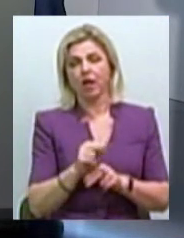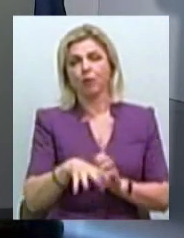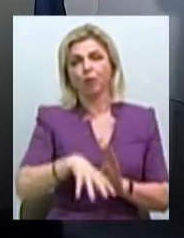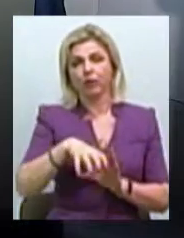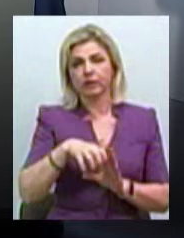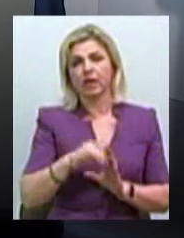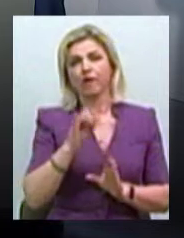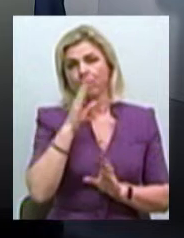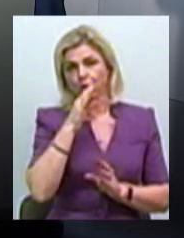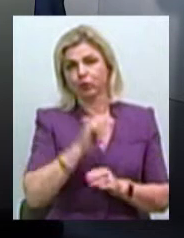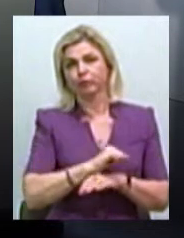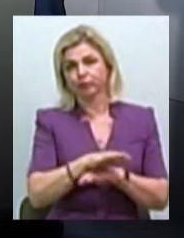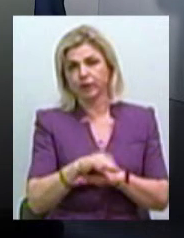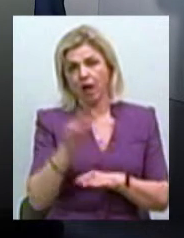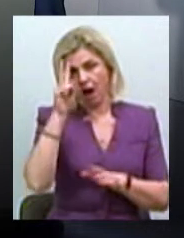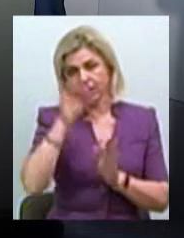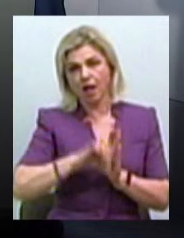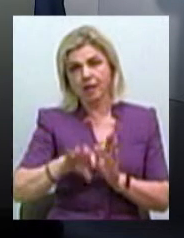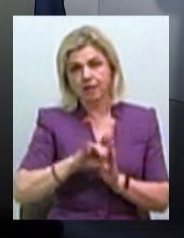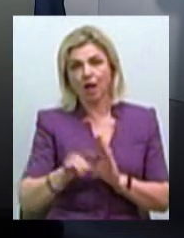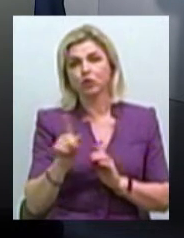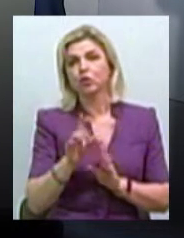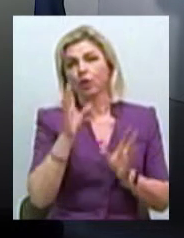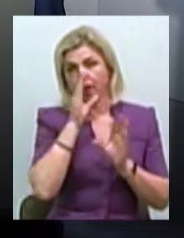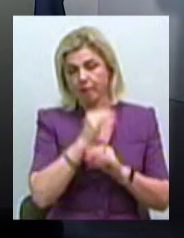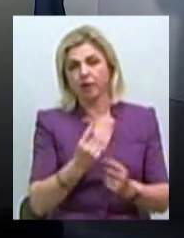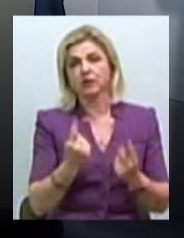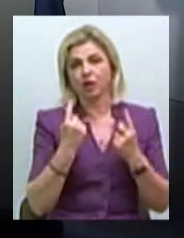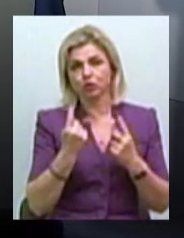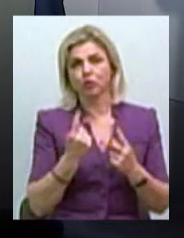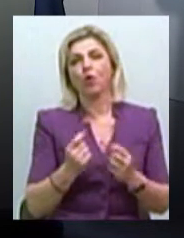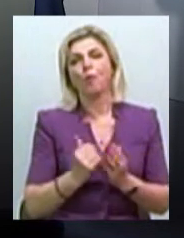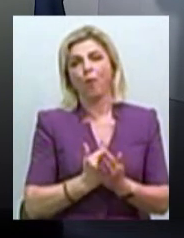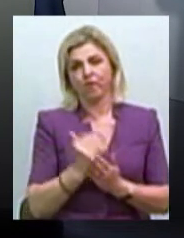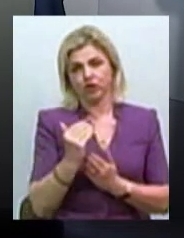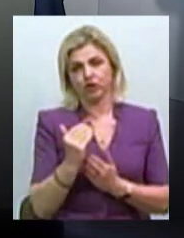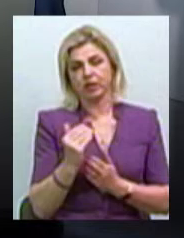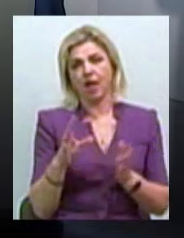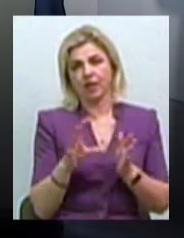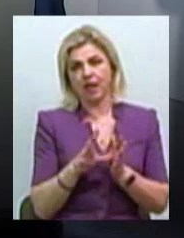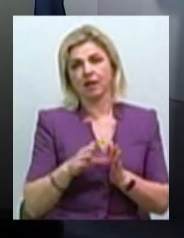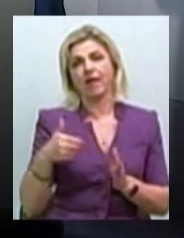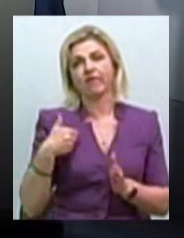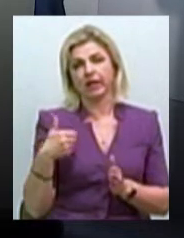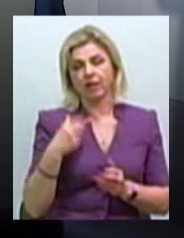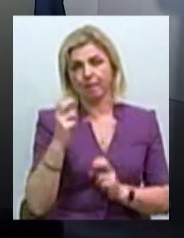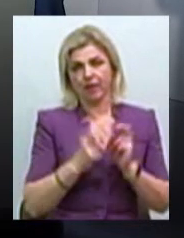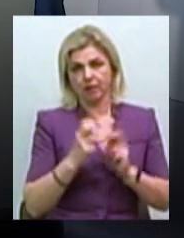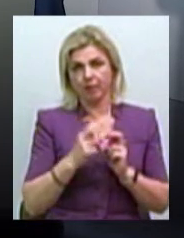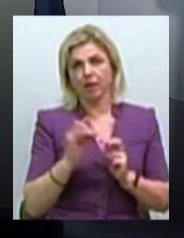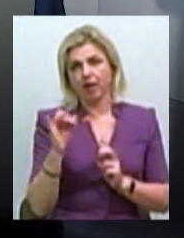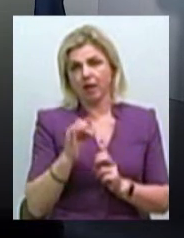станцій, водопроводу та каналізації, що дозволить значною мірою підвищити енергоефективність підприємства